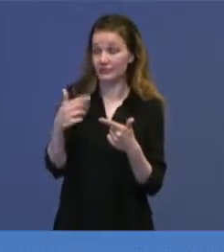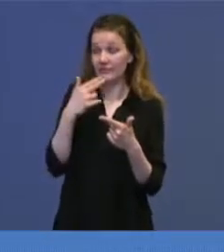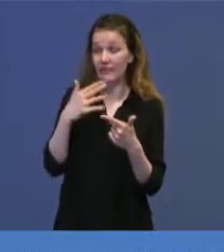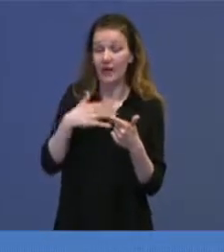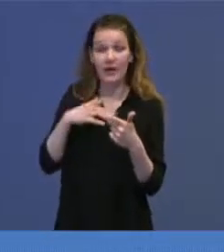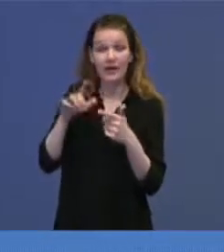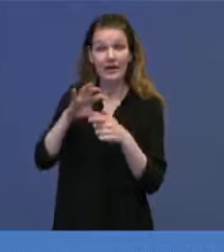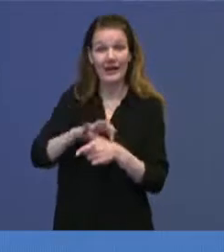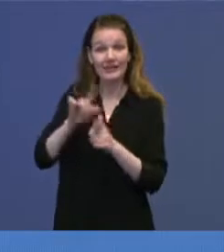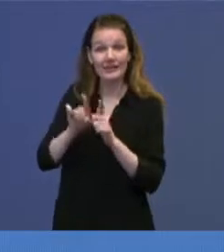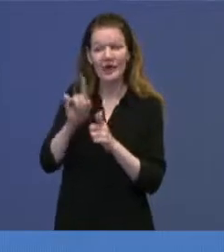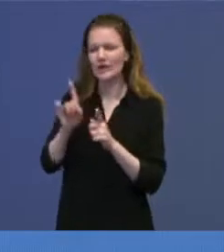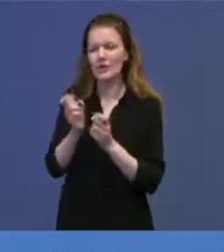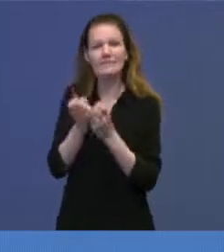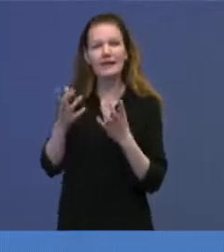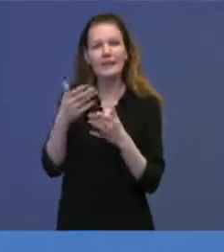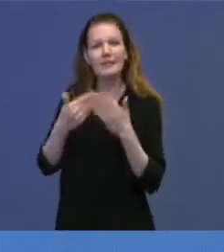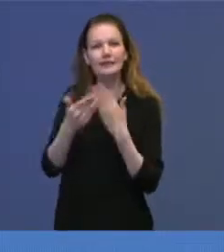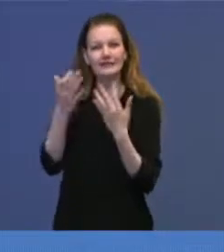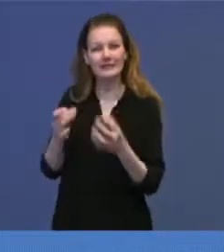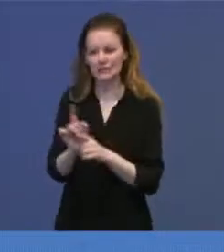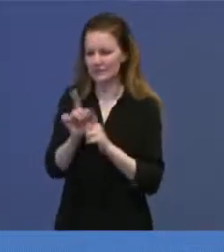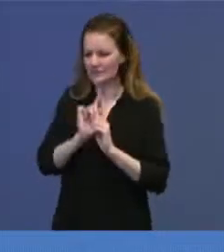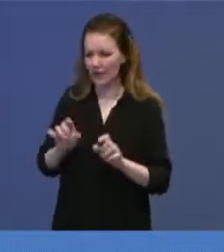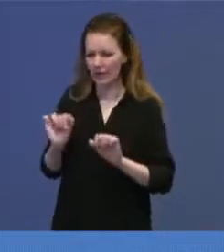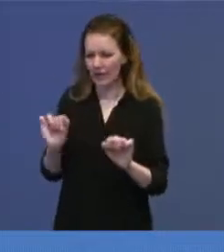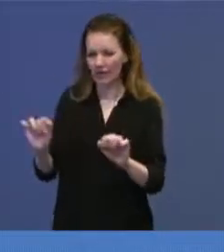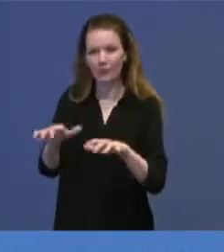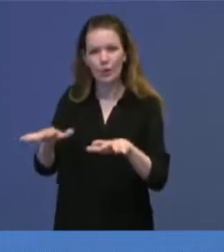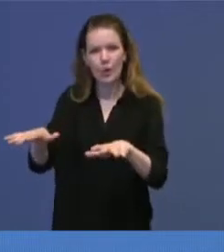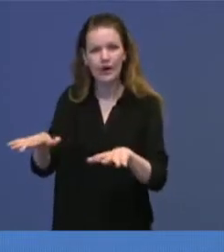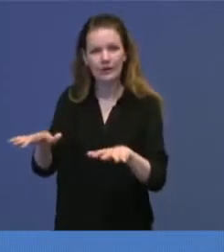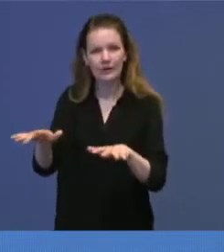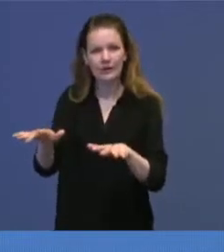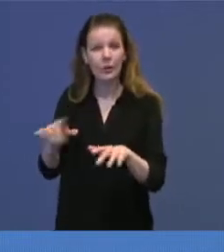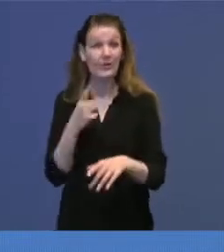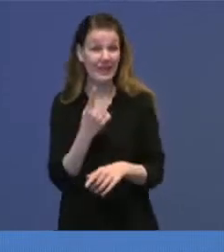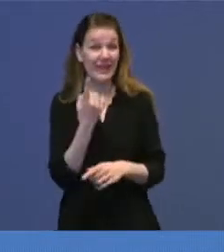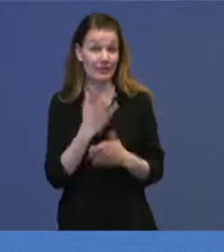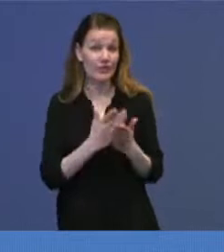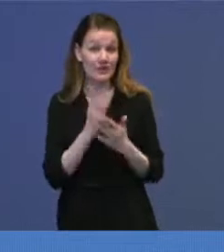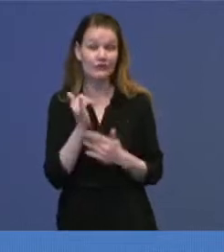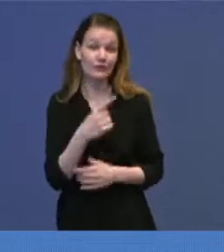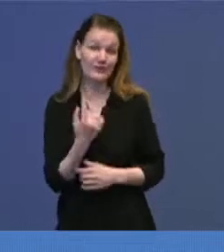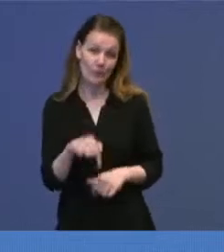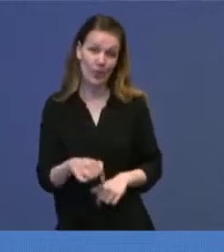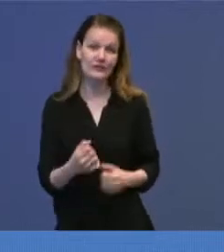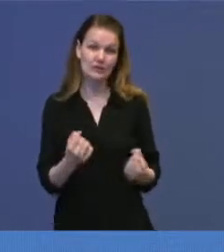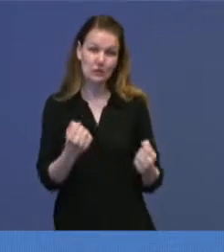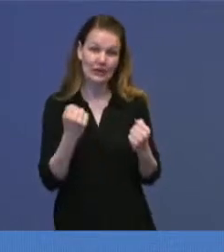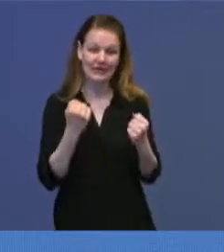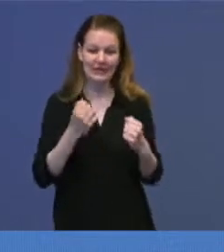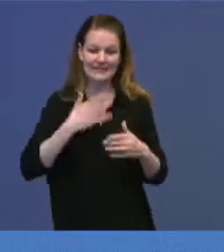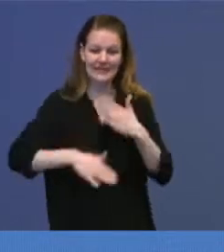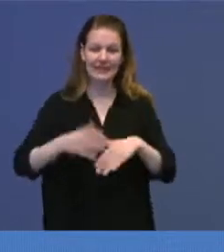veldig mange sånne praktiske ting da, som kan skape stor uro. Det jo en av grunnene til at det veldig viktig at vi nå styrker den